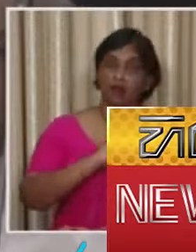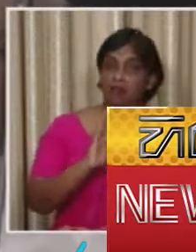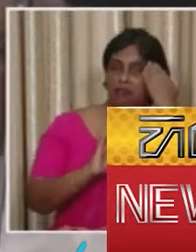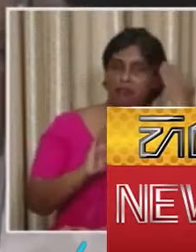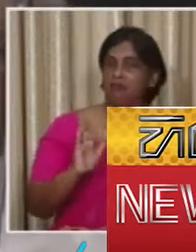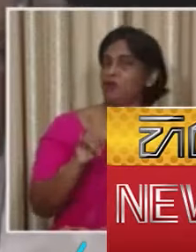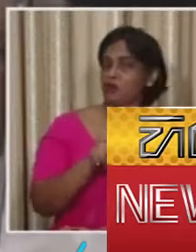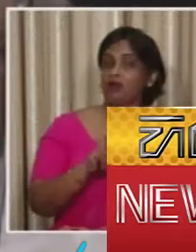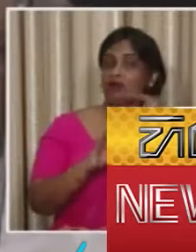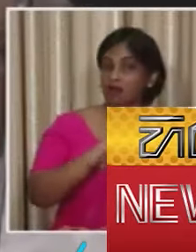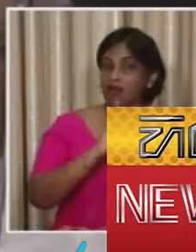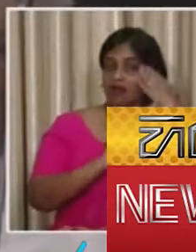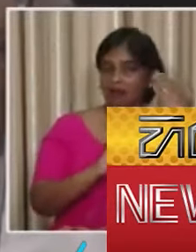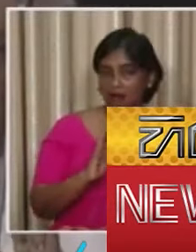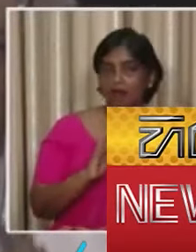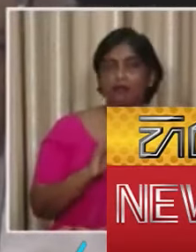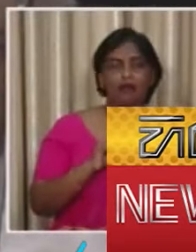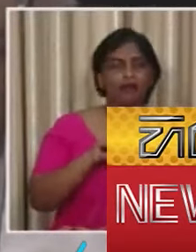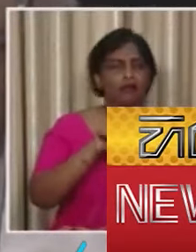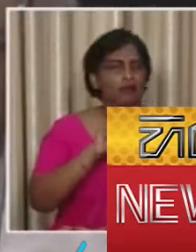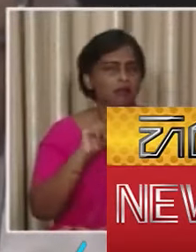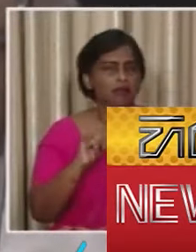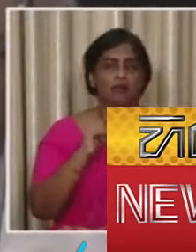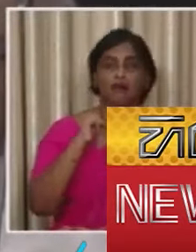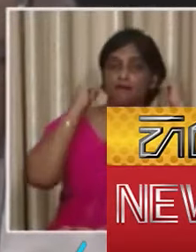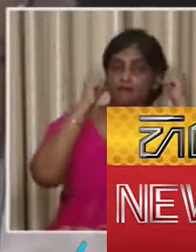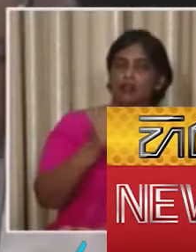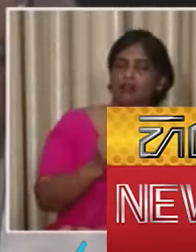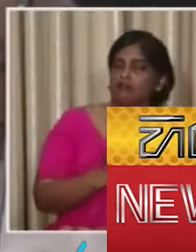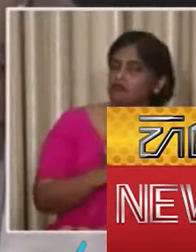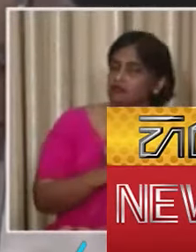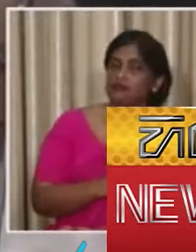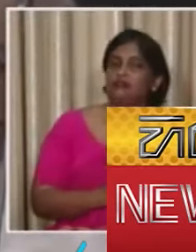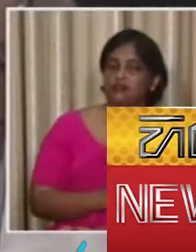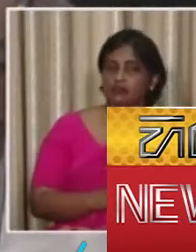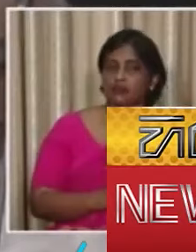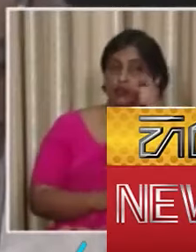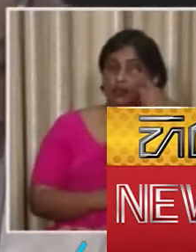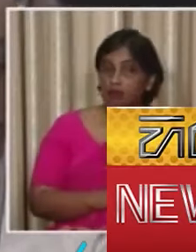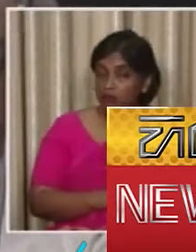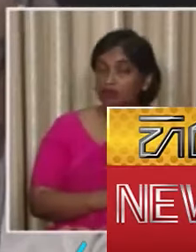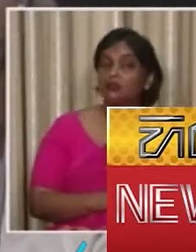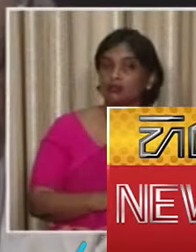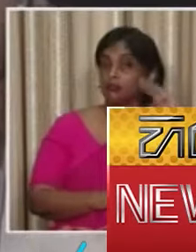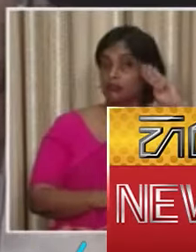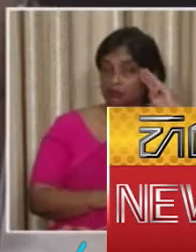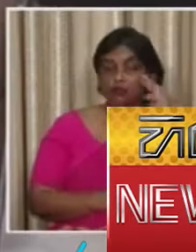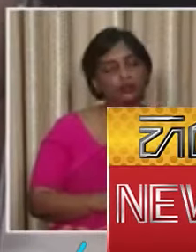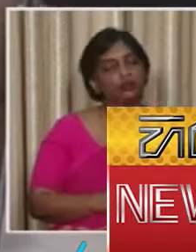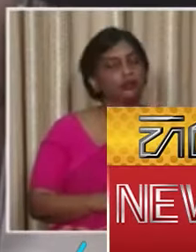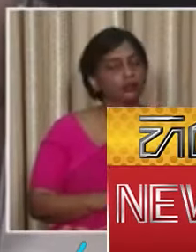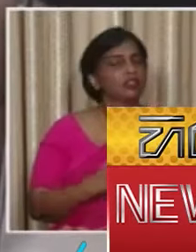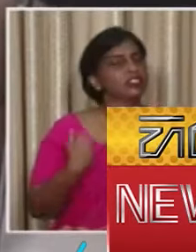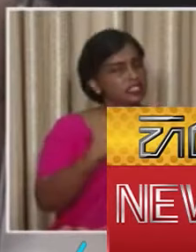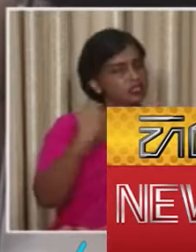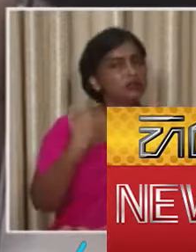වෙනුවෙන්. ලක්මාතා අනතුරුදායක වැල් පාර්ලිමෙන් කෙසේ හෝ එකොඩ කරන්න බව ජනතාව ඉදිරියේ සප්ත කරමින් මම මේ